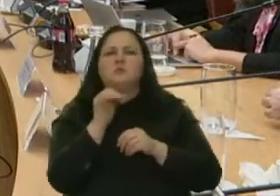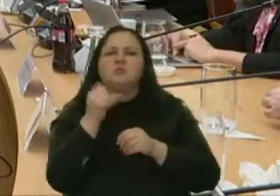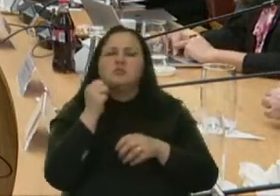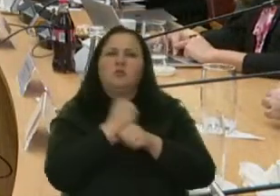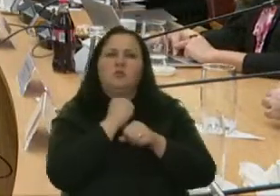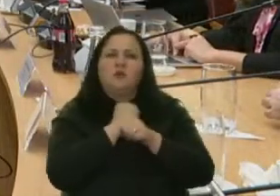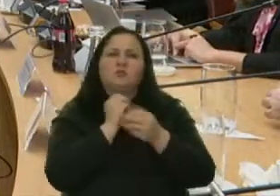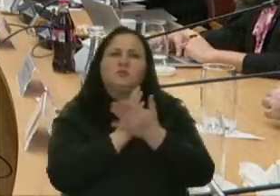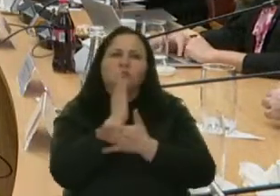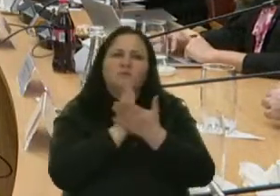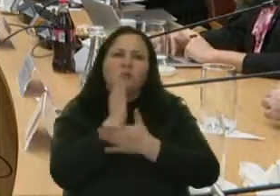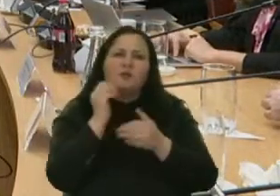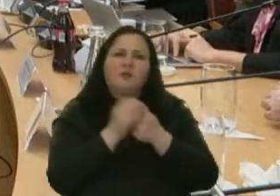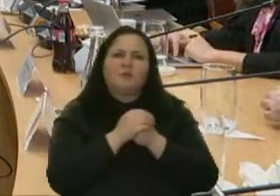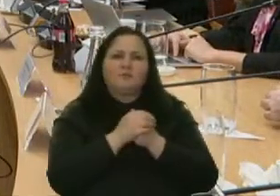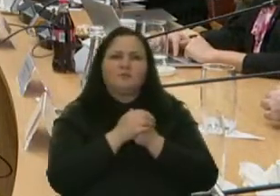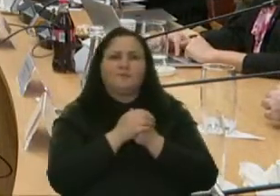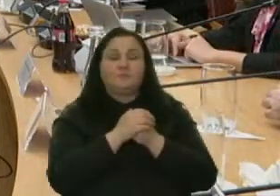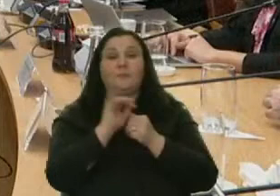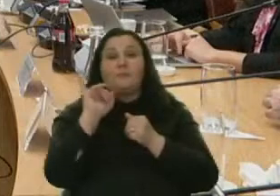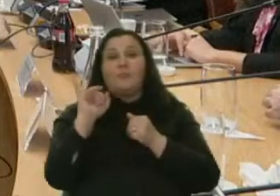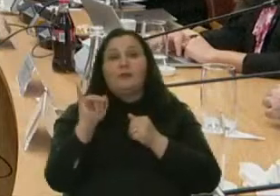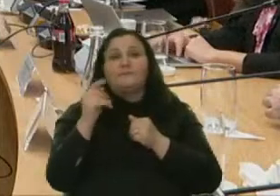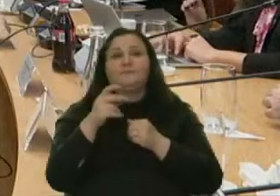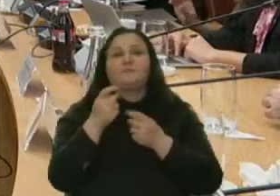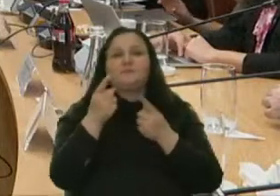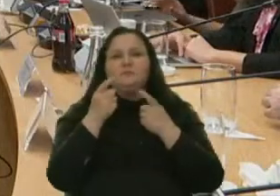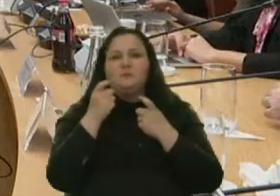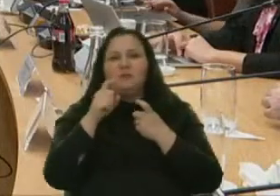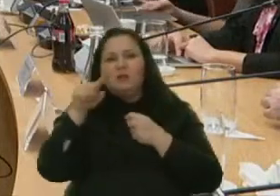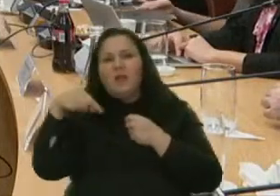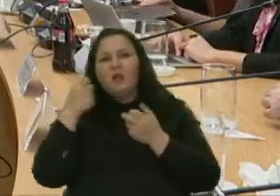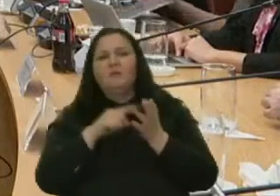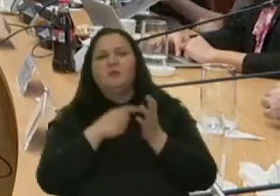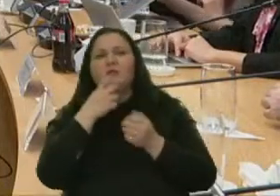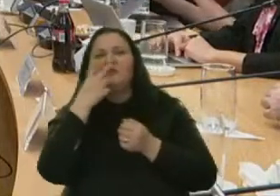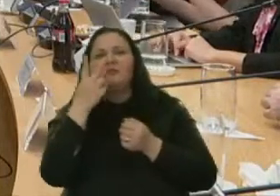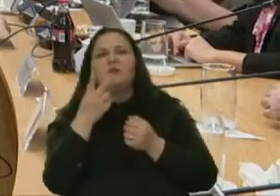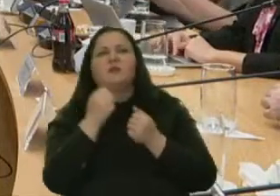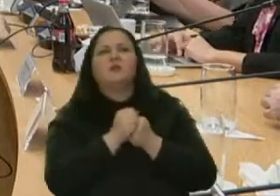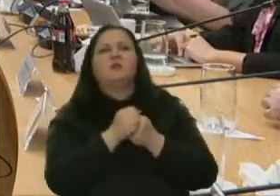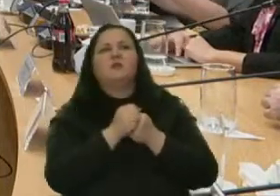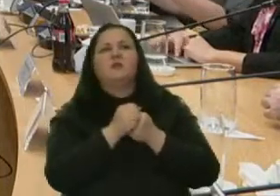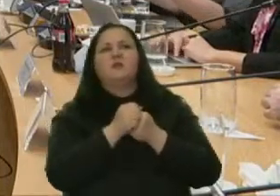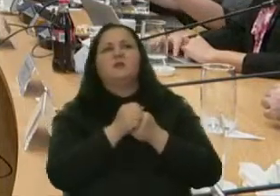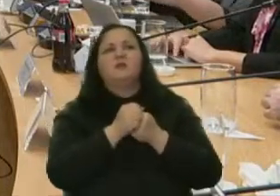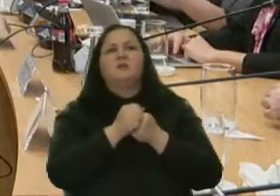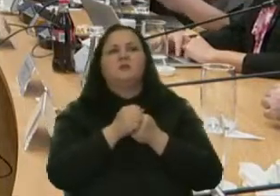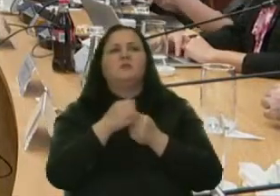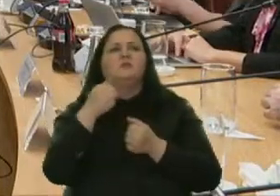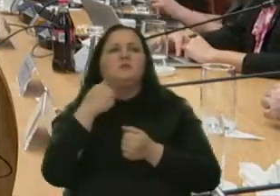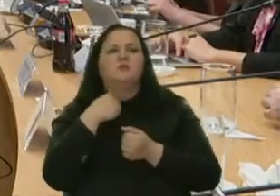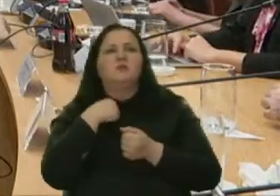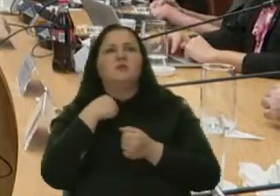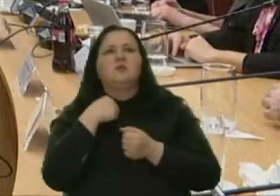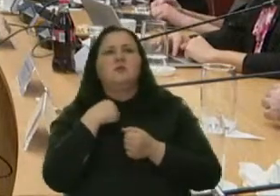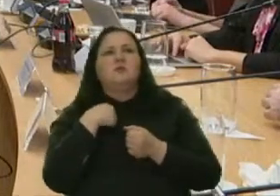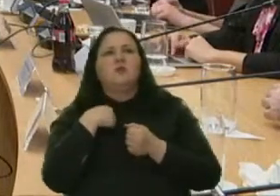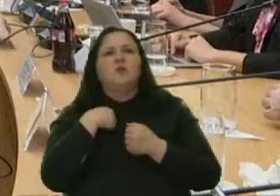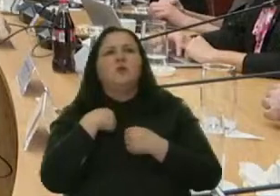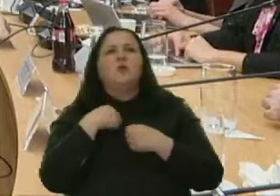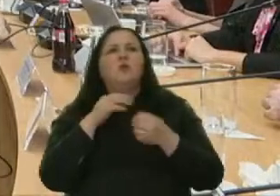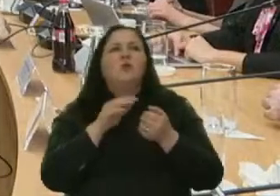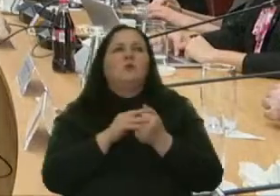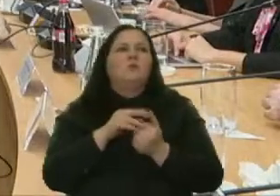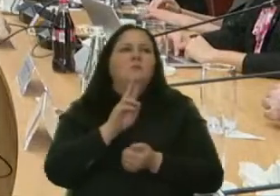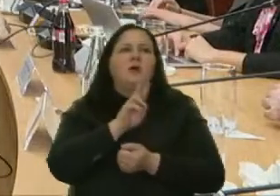faceți întotdeauna ă iar din alt punct de vedere domnul primar Eu m aș lăuda mai puțin